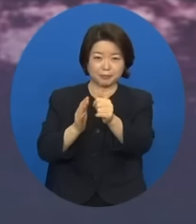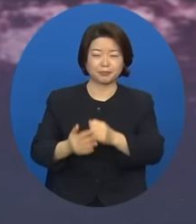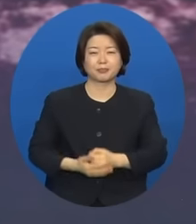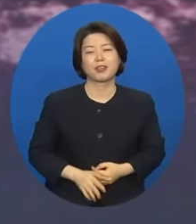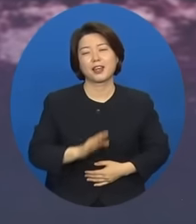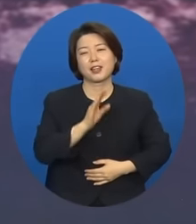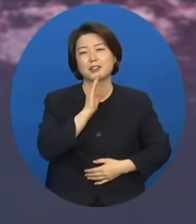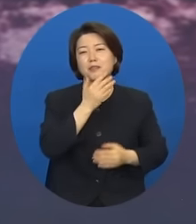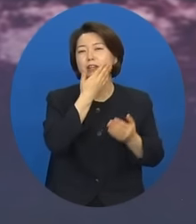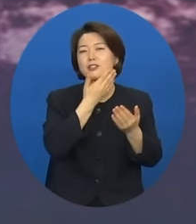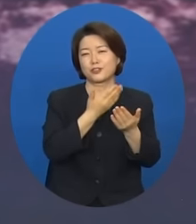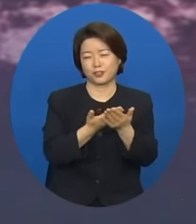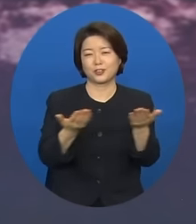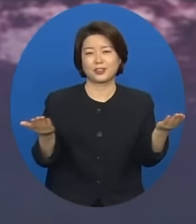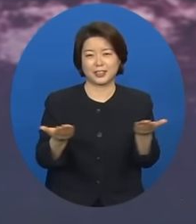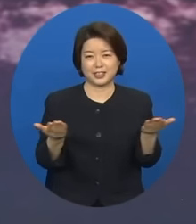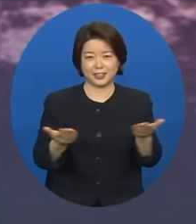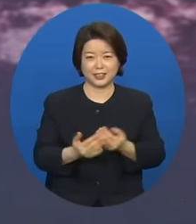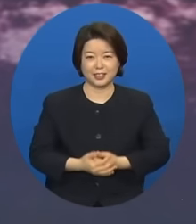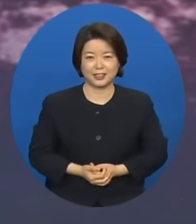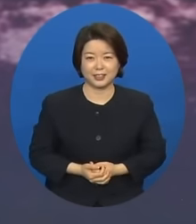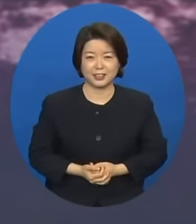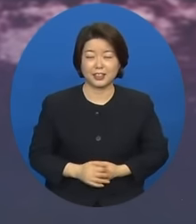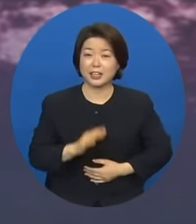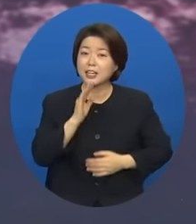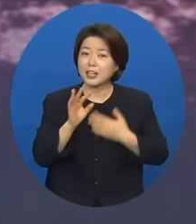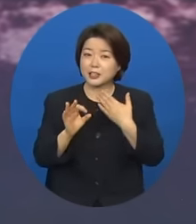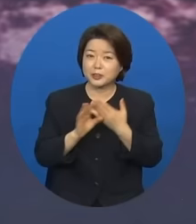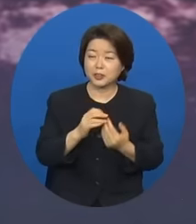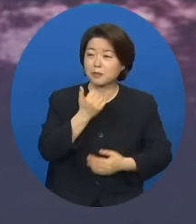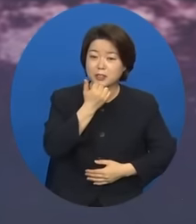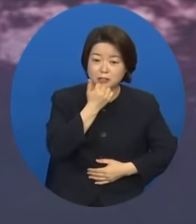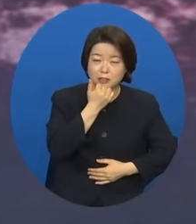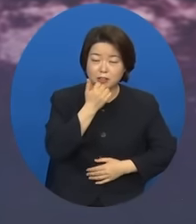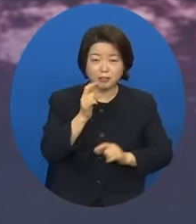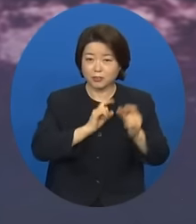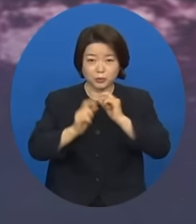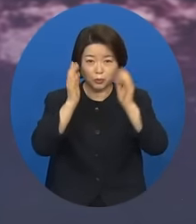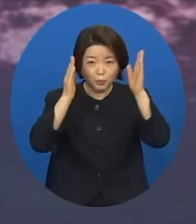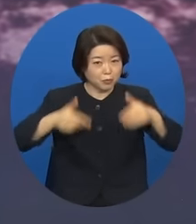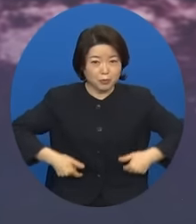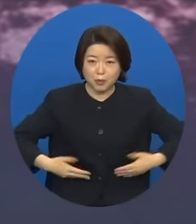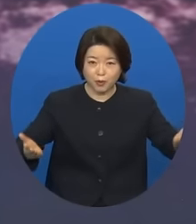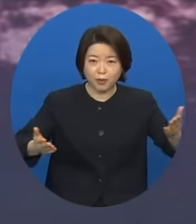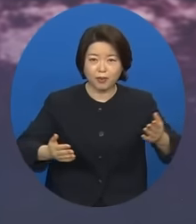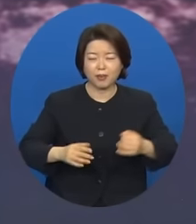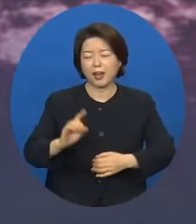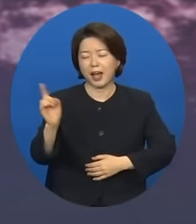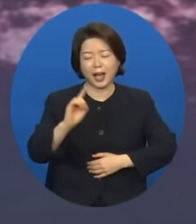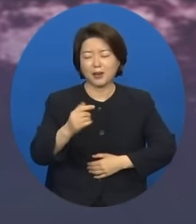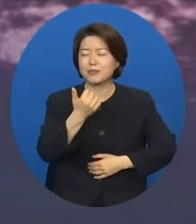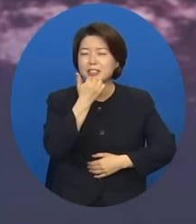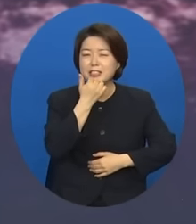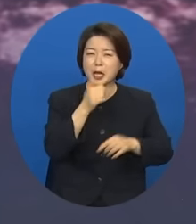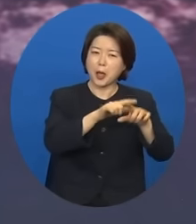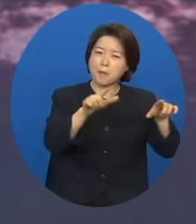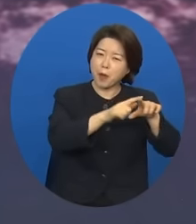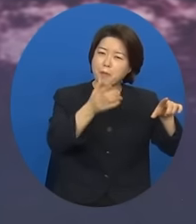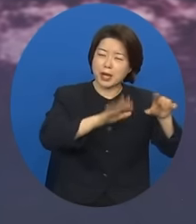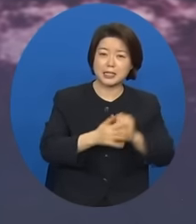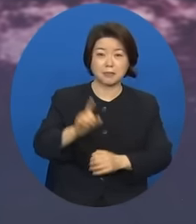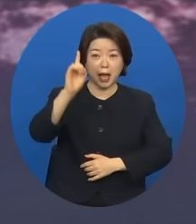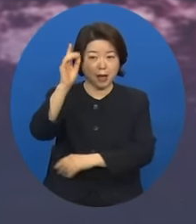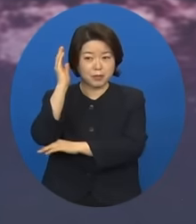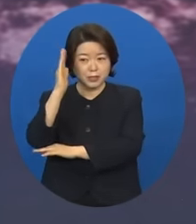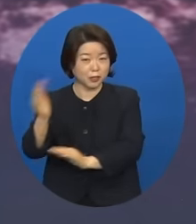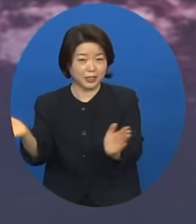정말 중요한 일입니다 자 그면 이은 더 이상 것이 없는가이 평범해 설교를